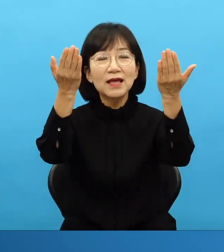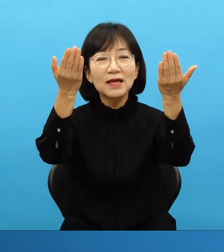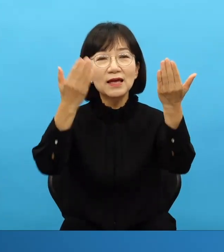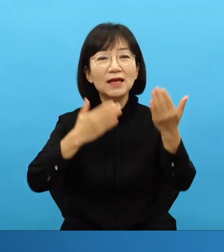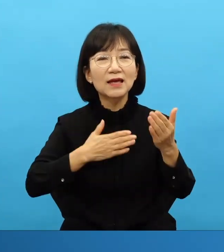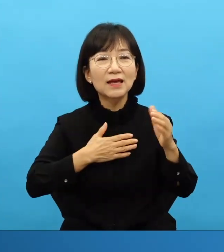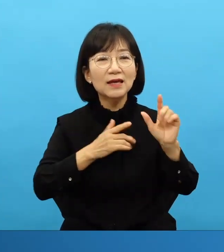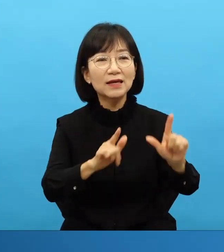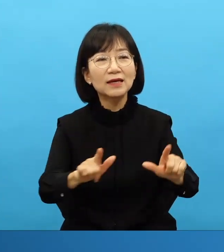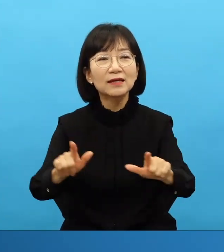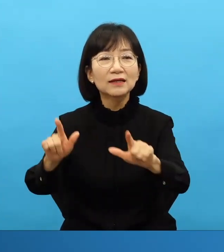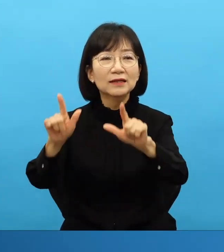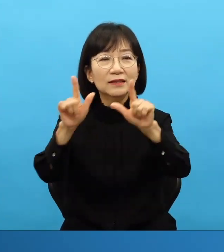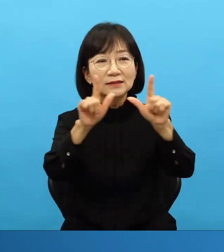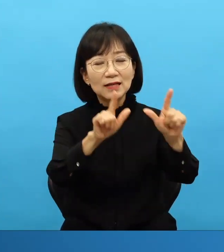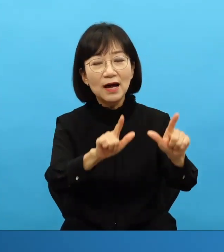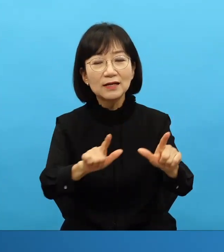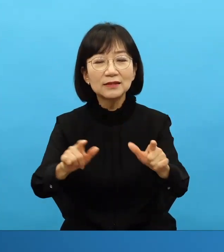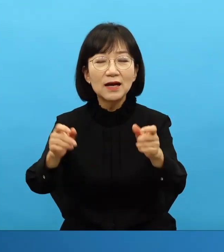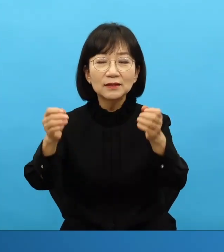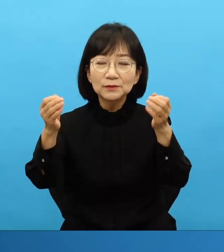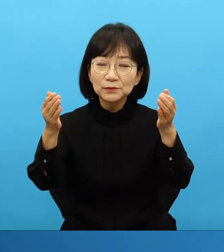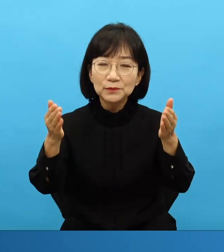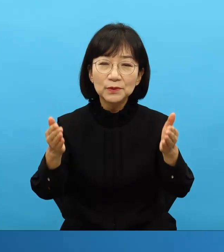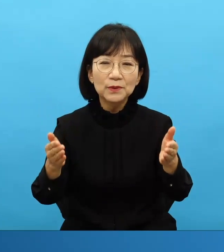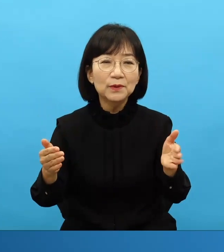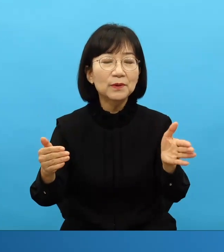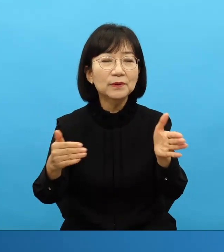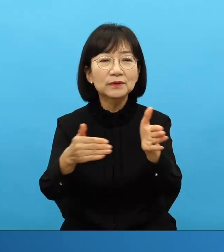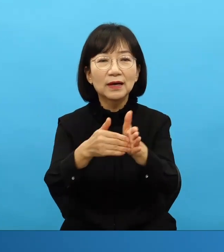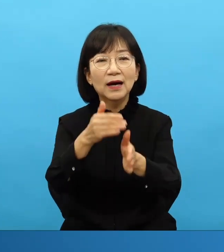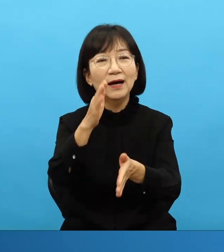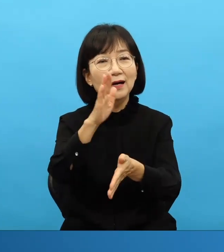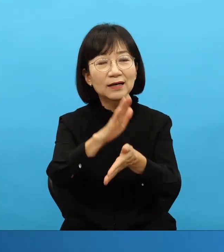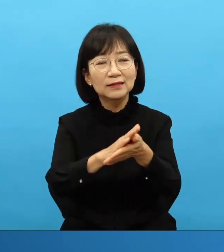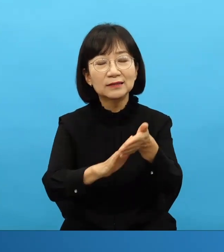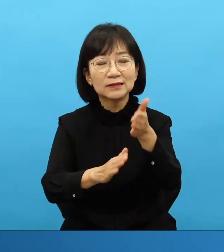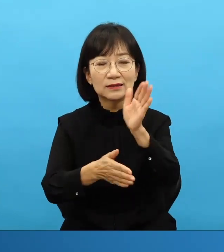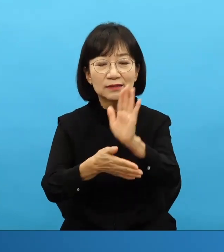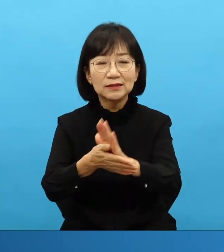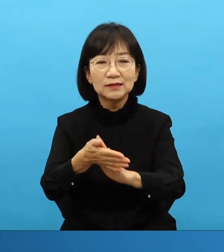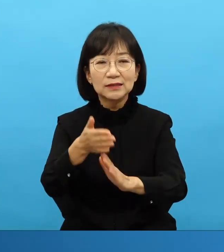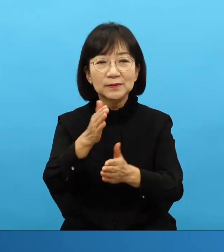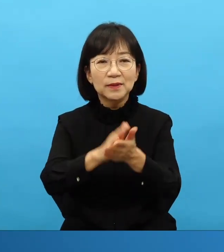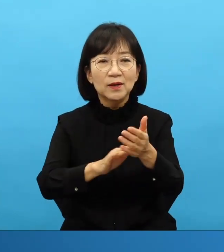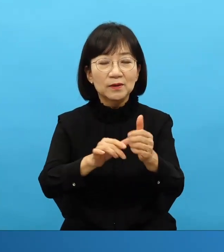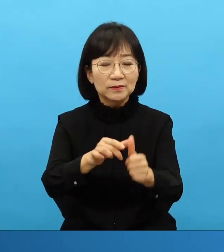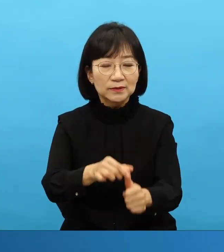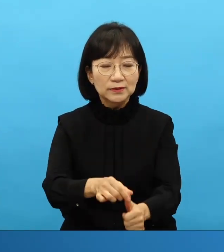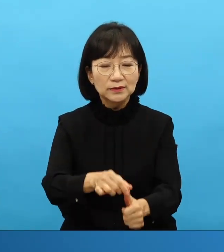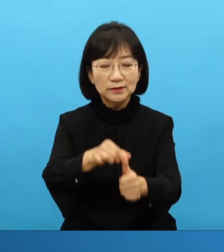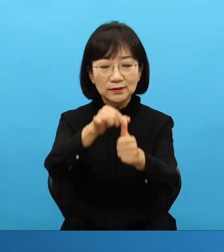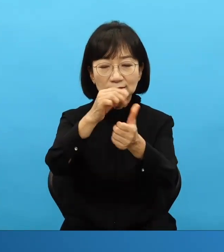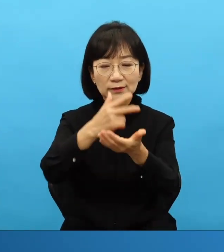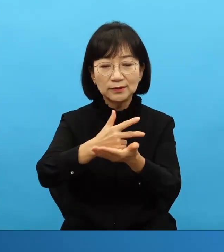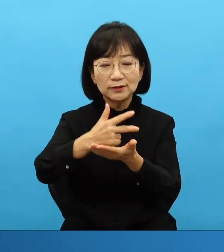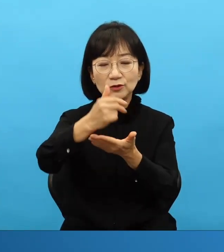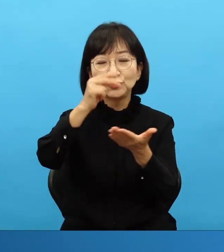찬송일세. 나 사는 동안 끊임없이